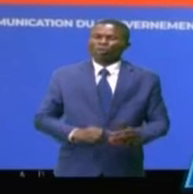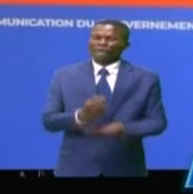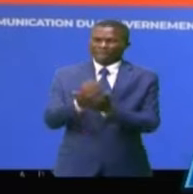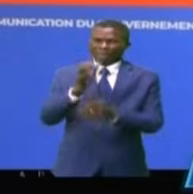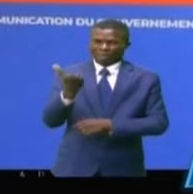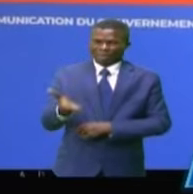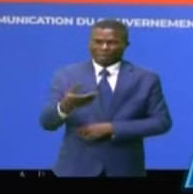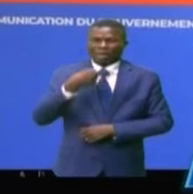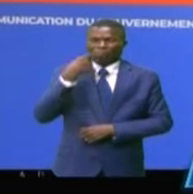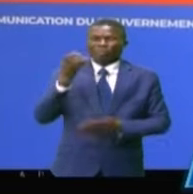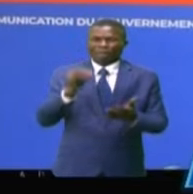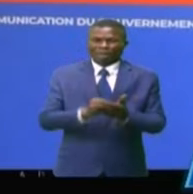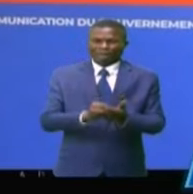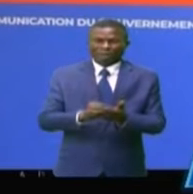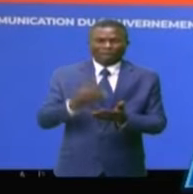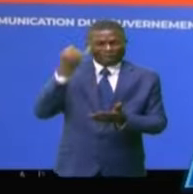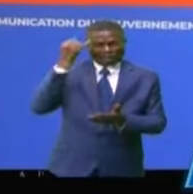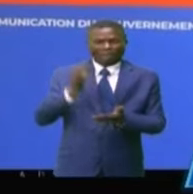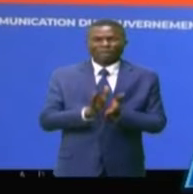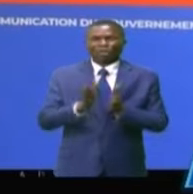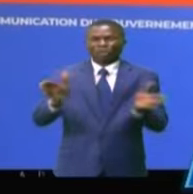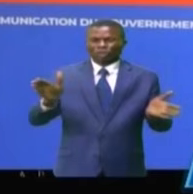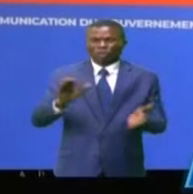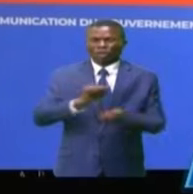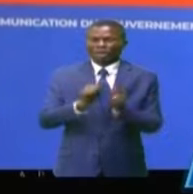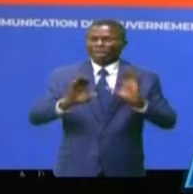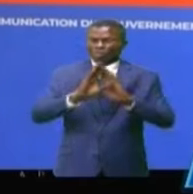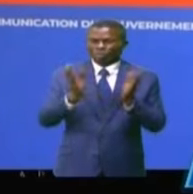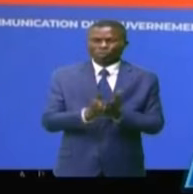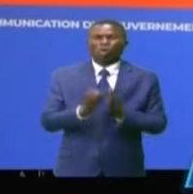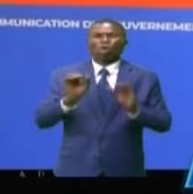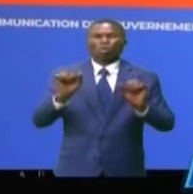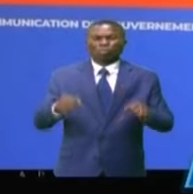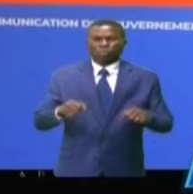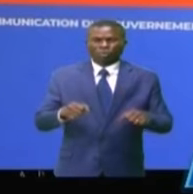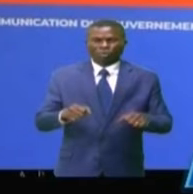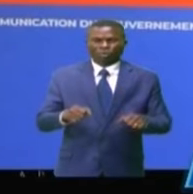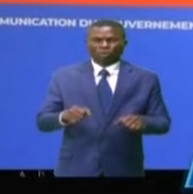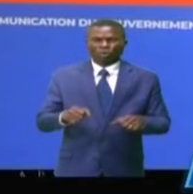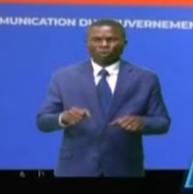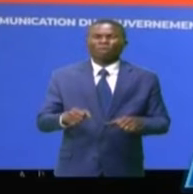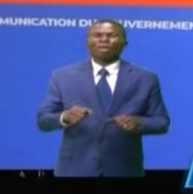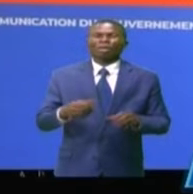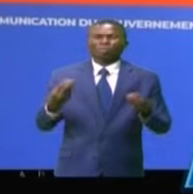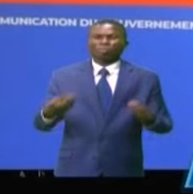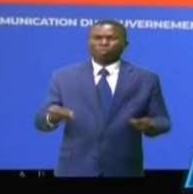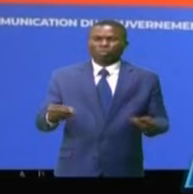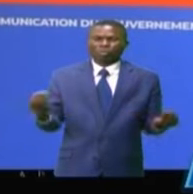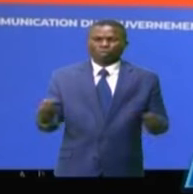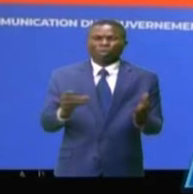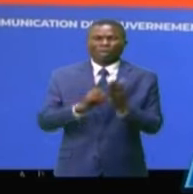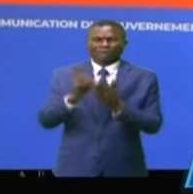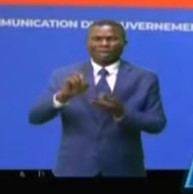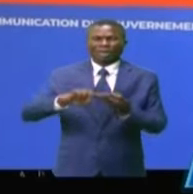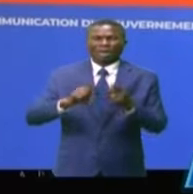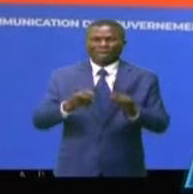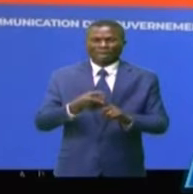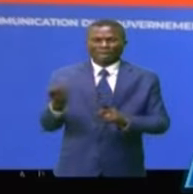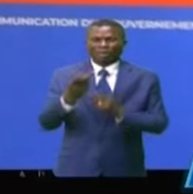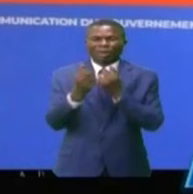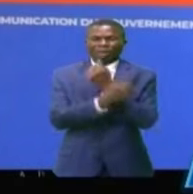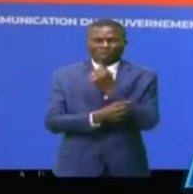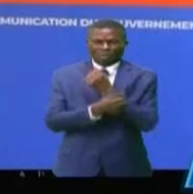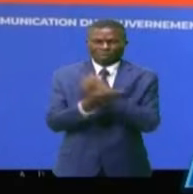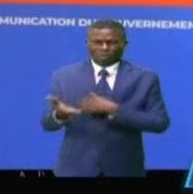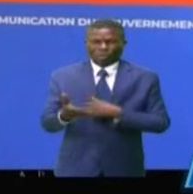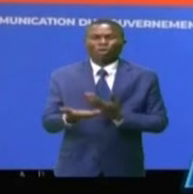on a parlé de manière générale de toutes les possibilités, des potentiels qu'on a pour développer les relations entre le Brésil et la RDC.